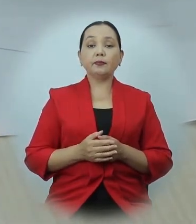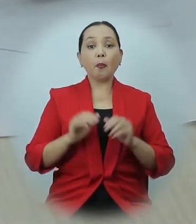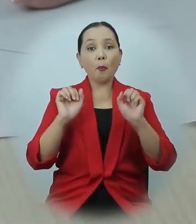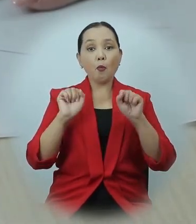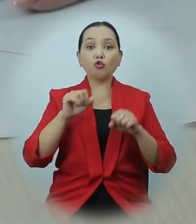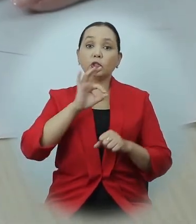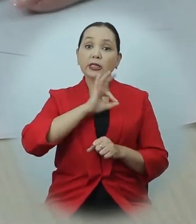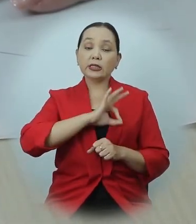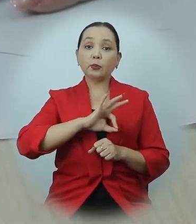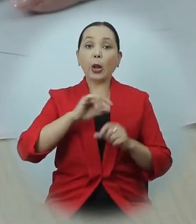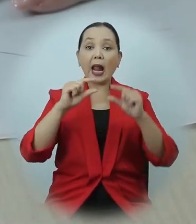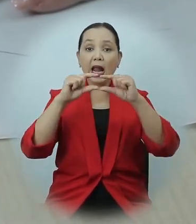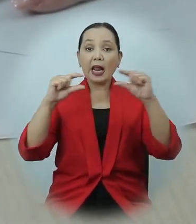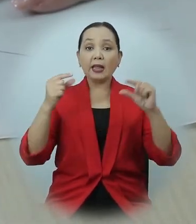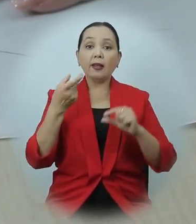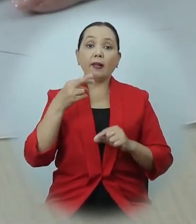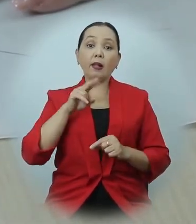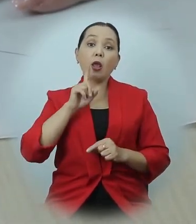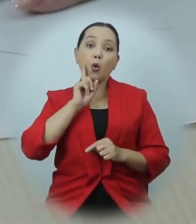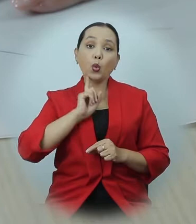Можно использовать линейки для удобства.